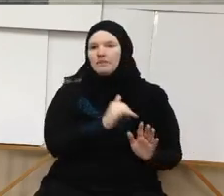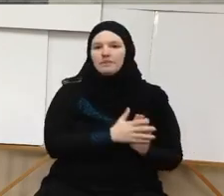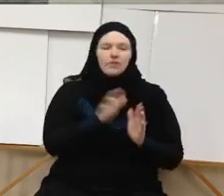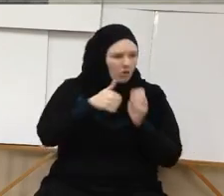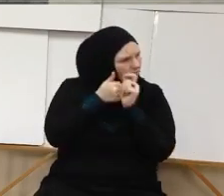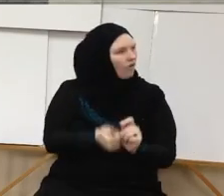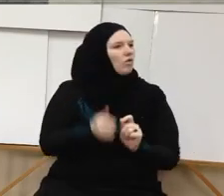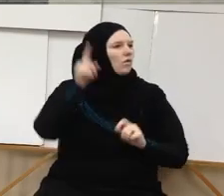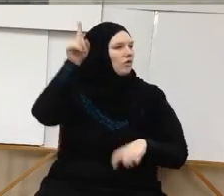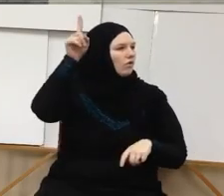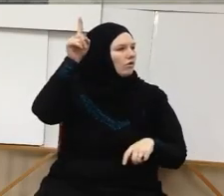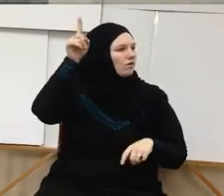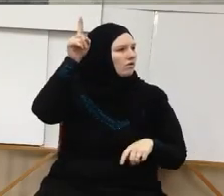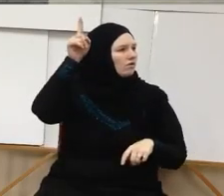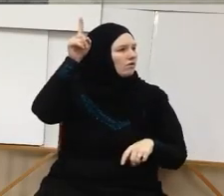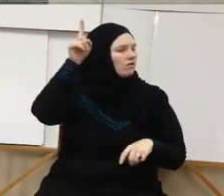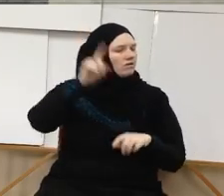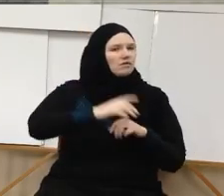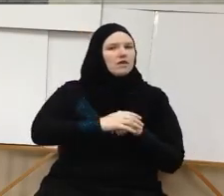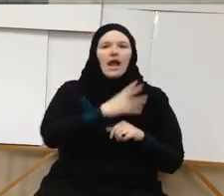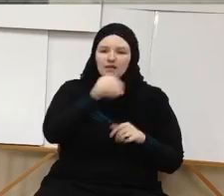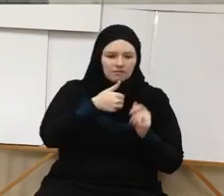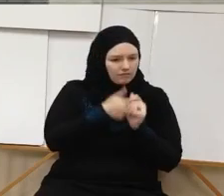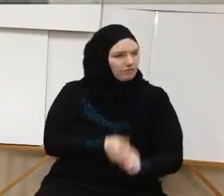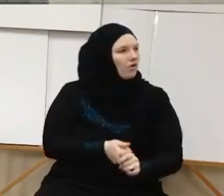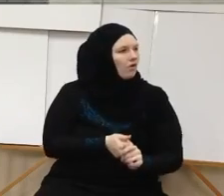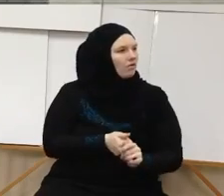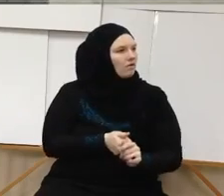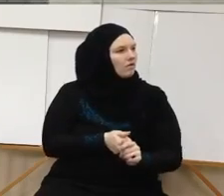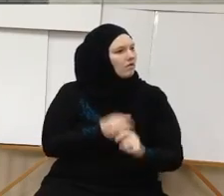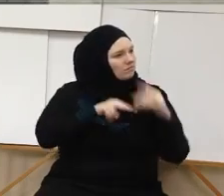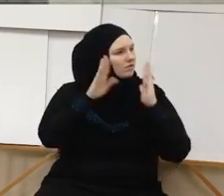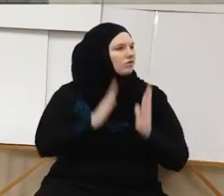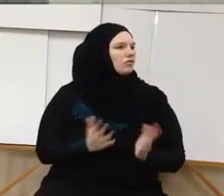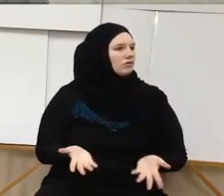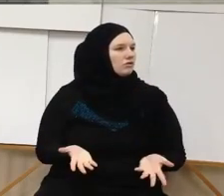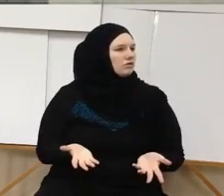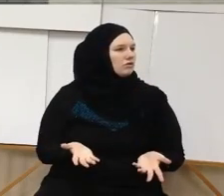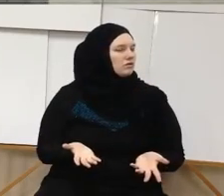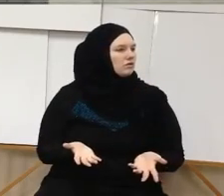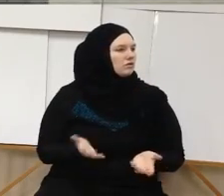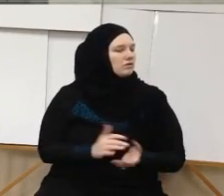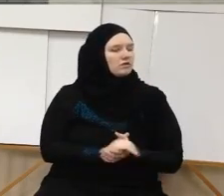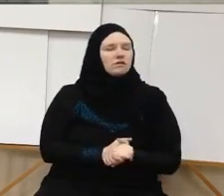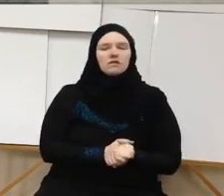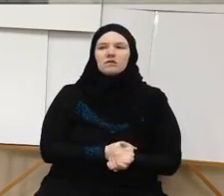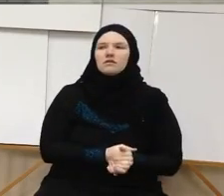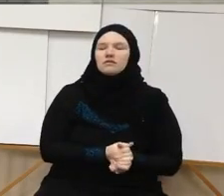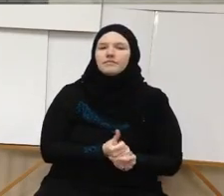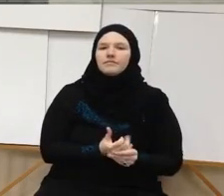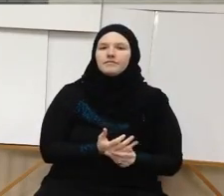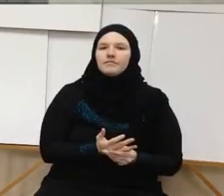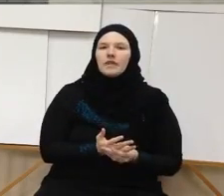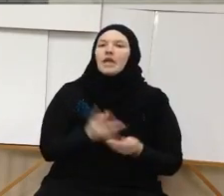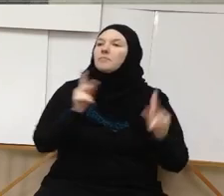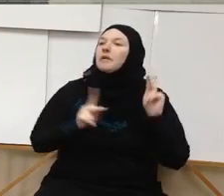Obey Allah. وَأَطِيعُوا الرَّسُولِ. And obey the Messenger. Then أولي الأمر,